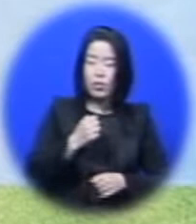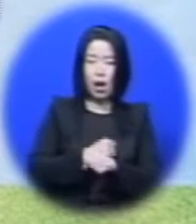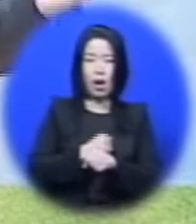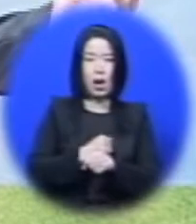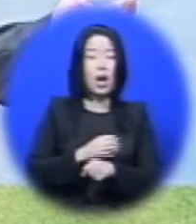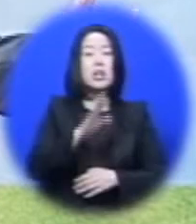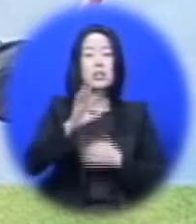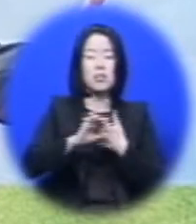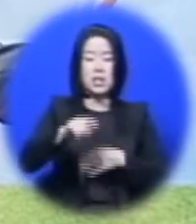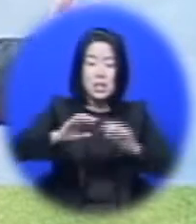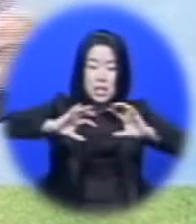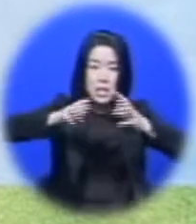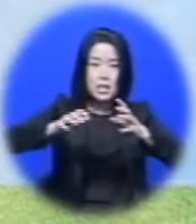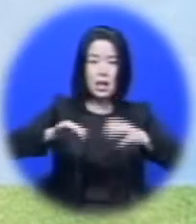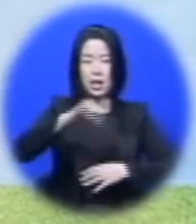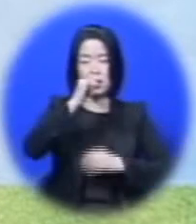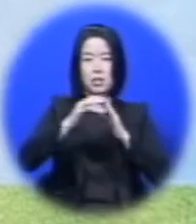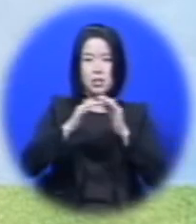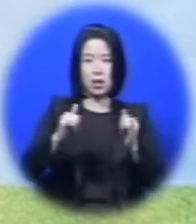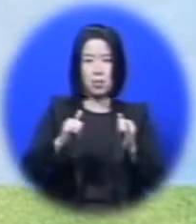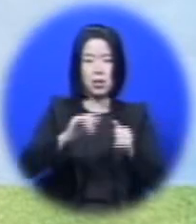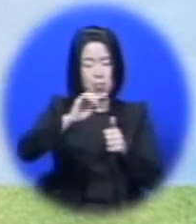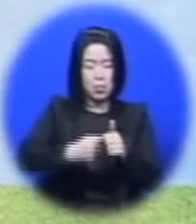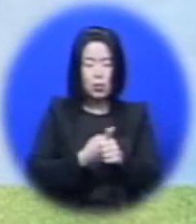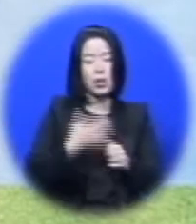이 세상에 있는 사람들이 비로소 알게 될 때가 옵니다.